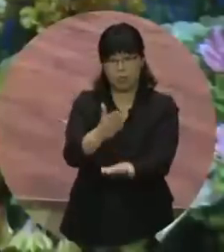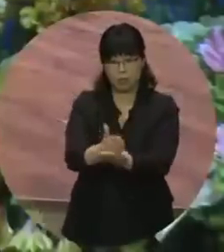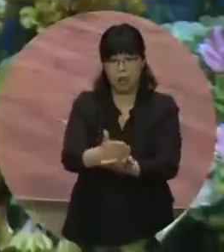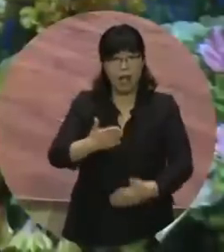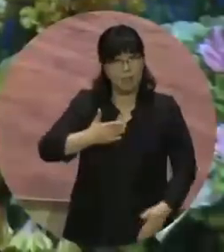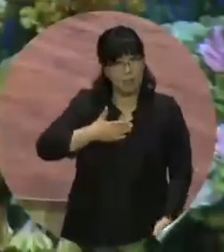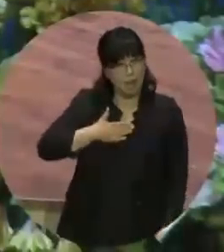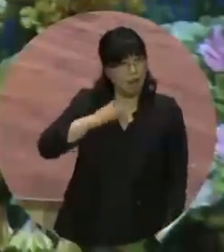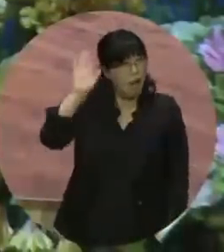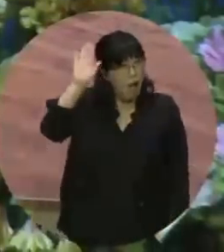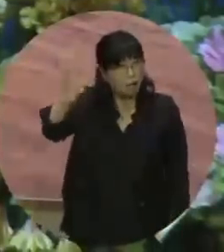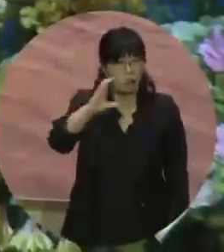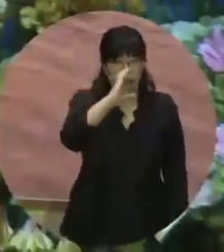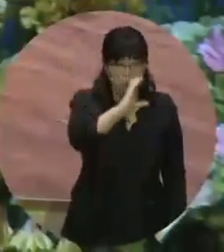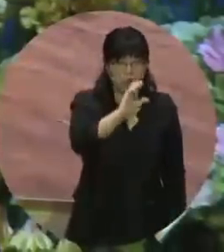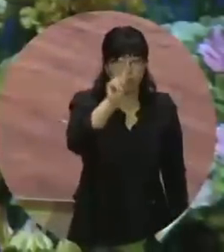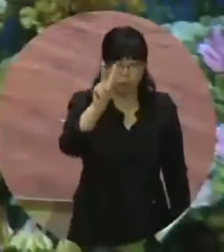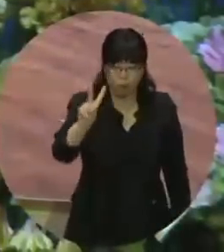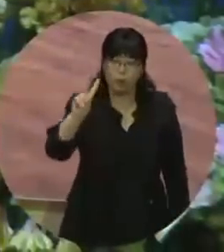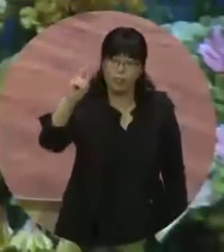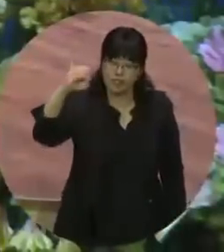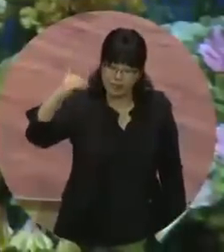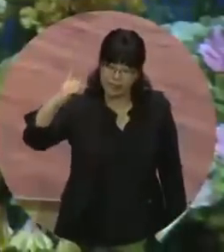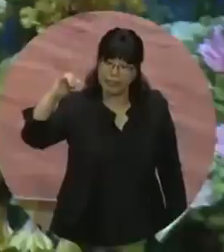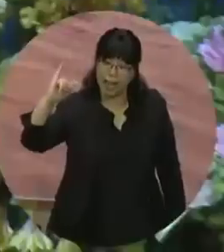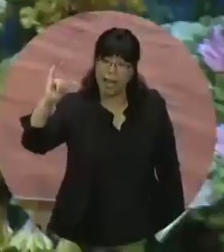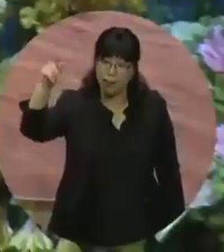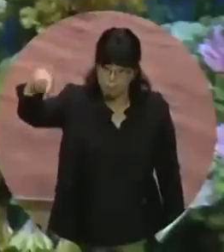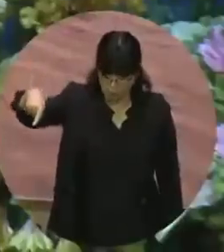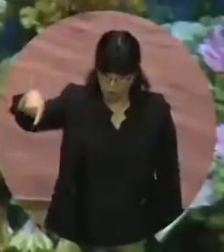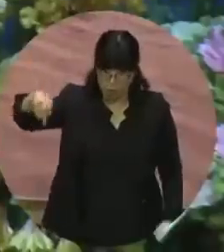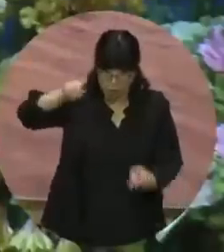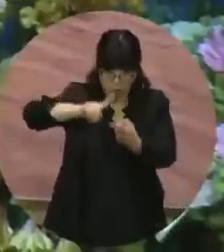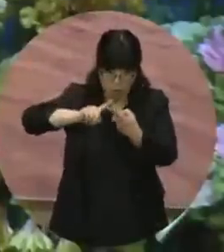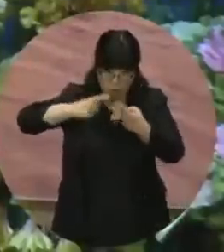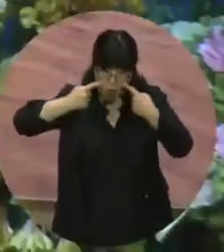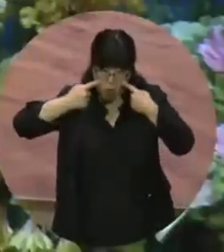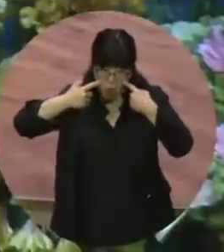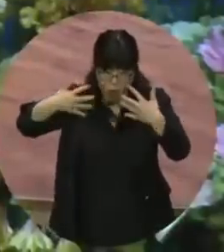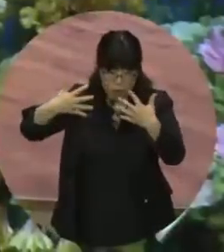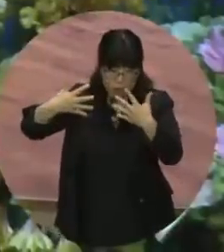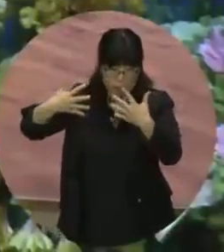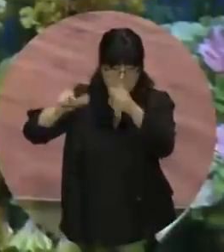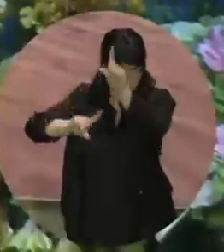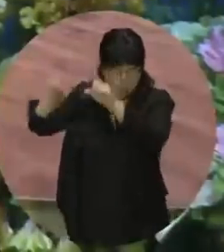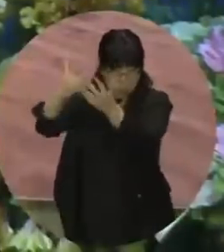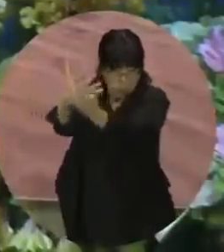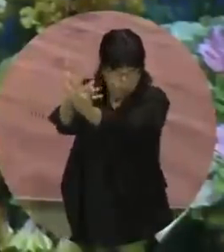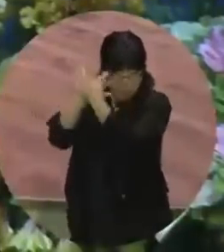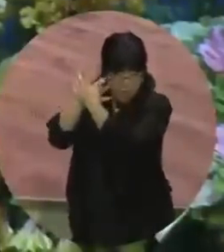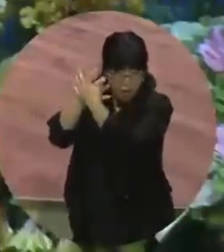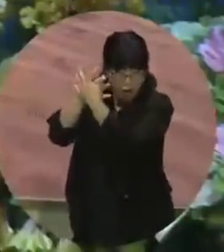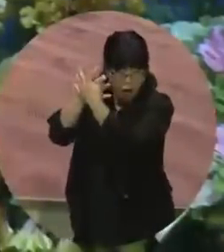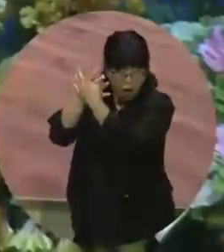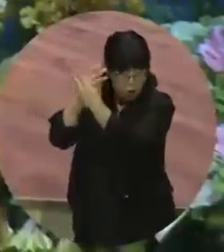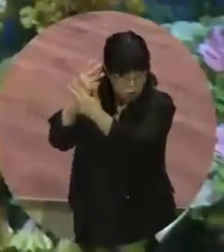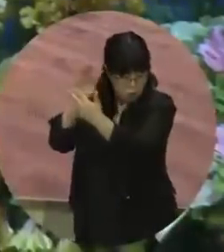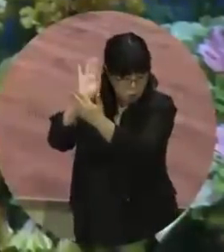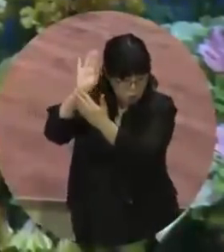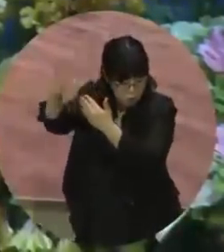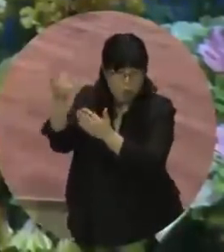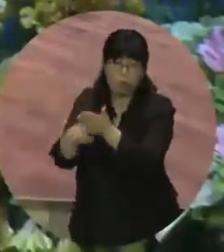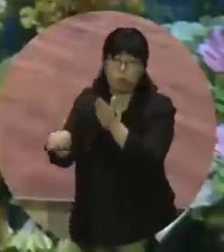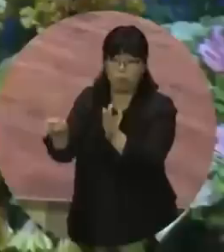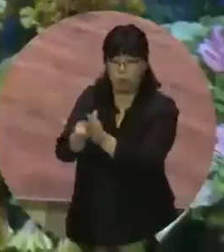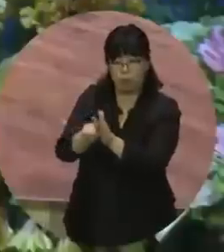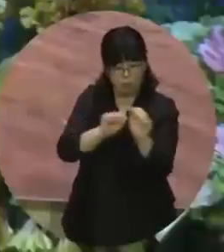이 CVDIP를 분명히 세우고 언약적 도전하는 삶을 살아야 돼요. 언약의 여정 속에